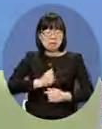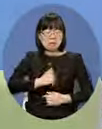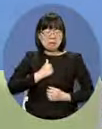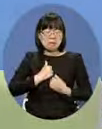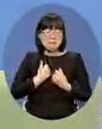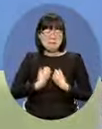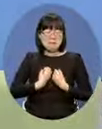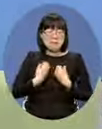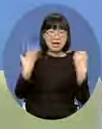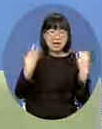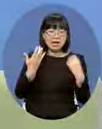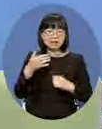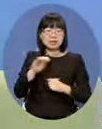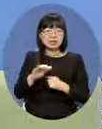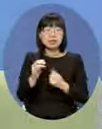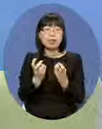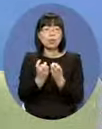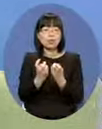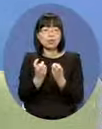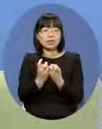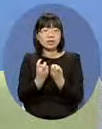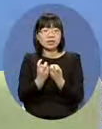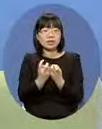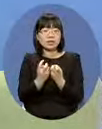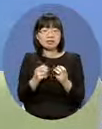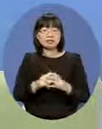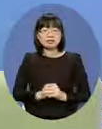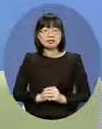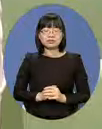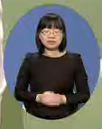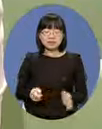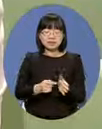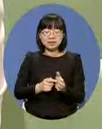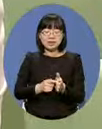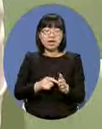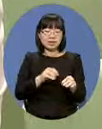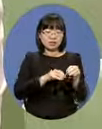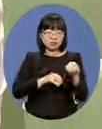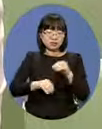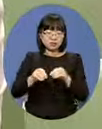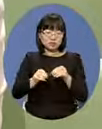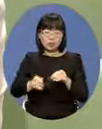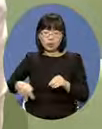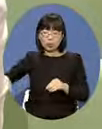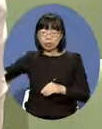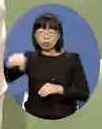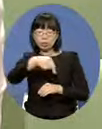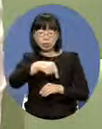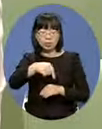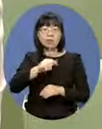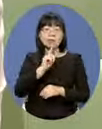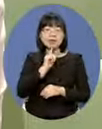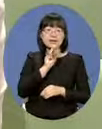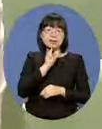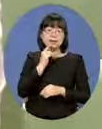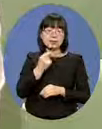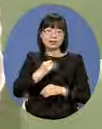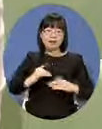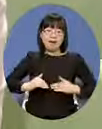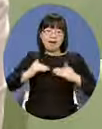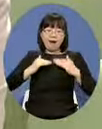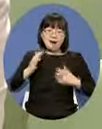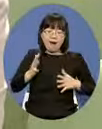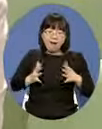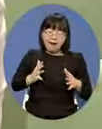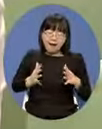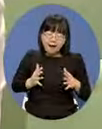팍 나는데 예. 어떻게 이거를 유지할 수 있을까요? 진짜 그 급할수록 돌아가라는 말이 진짜 딱 맞아요. 흥분은 그냥 버벅거리기만